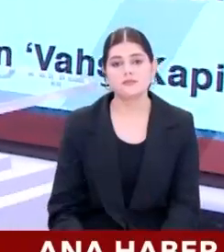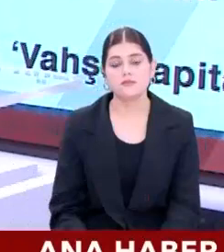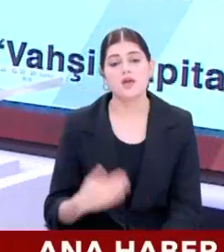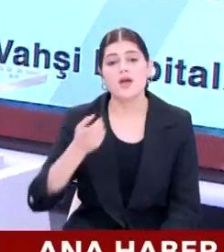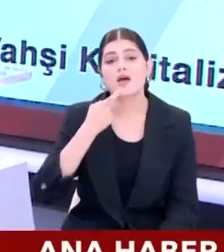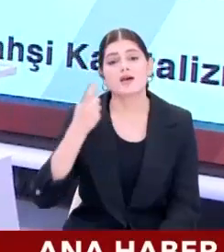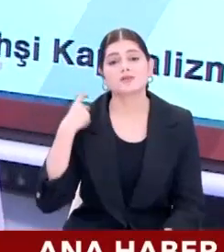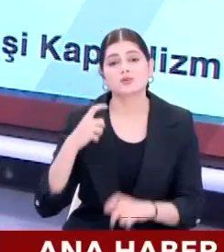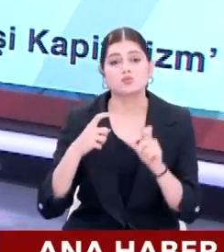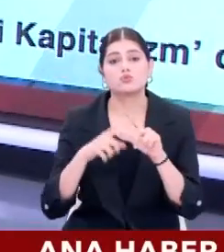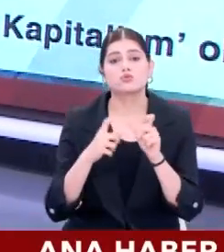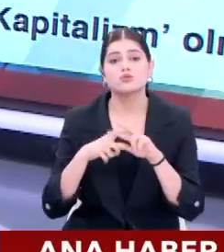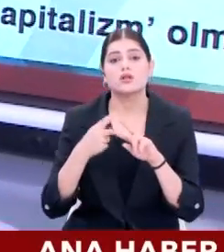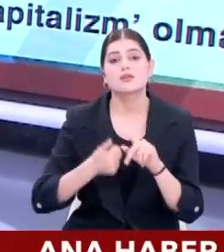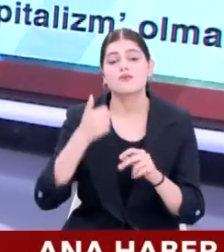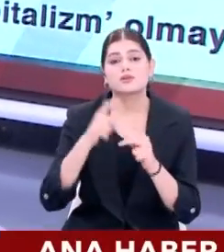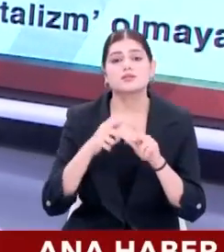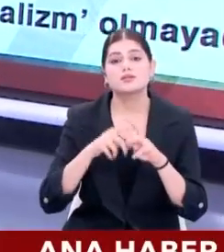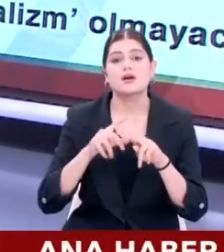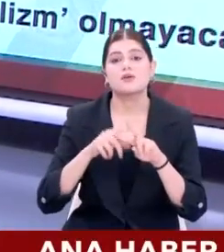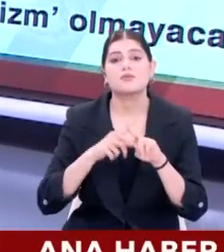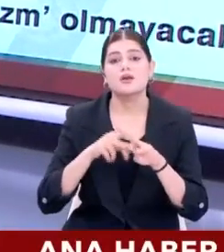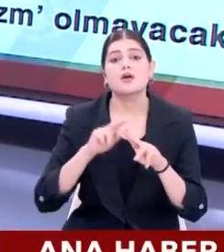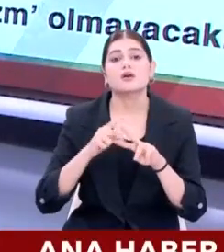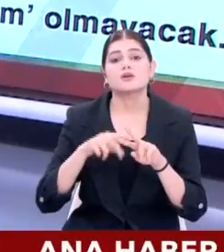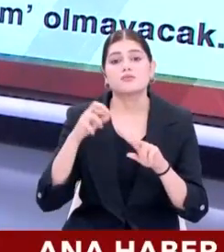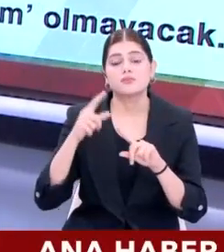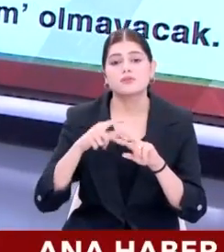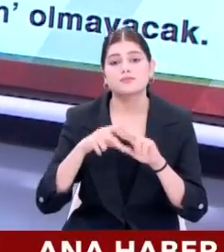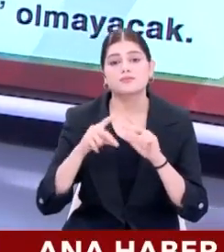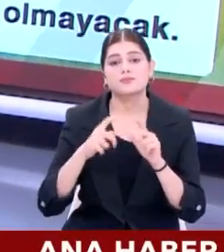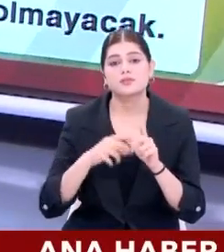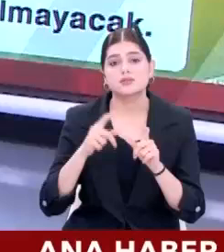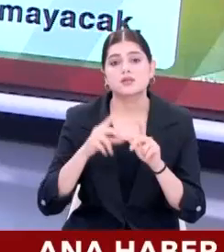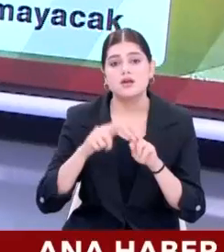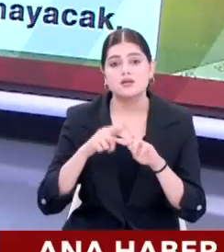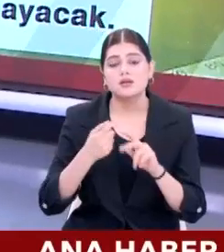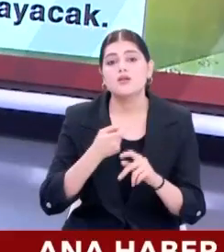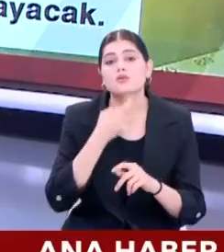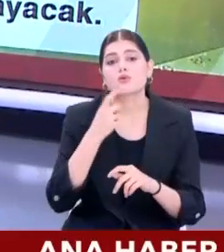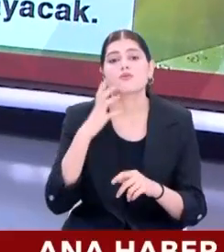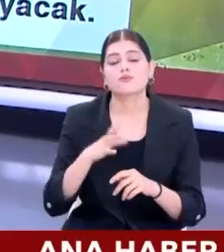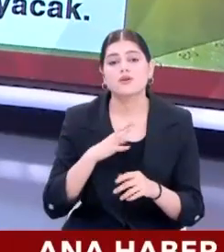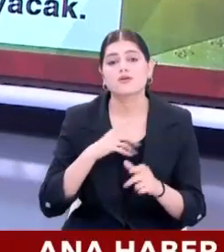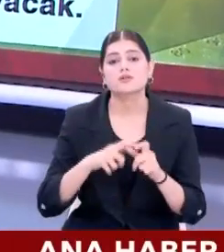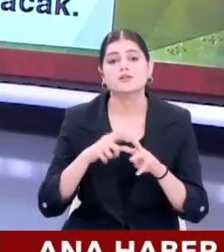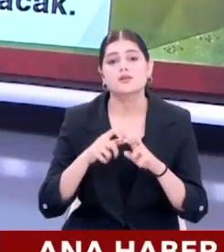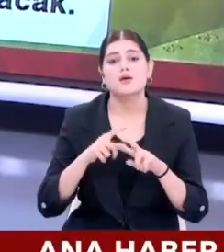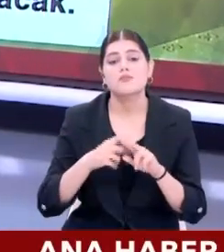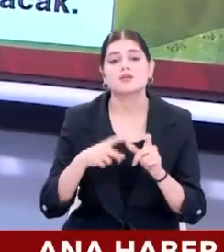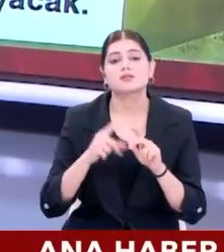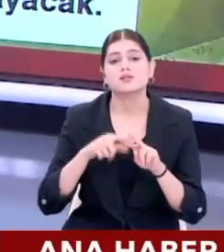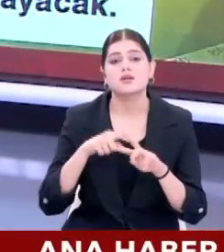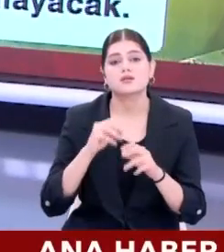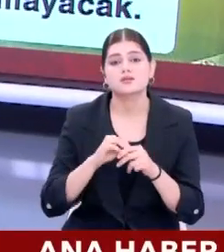devletlerin lehine davranırdı sermaye yani Kapitalizm içinde olmanın siyasal sonuçları da oluyor ister istemez Çünkü sermaye hepsi siyasete müdahale